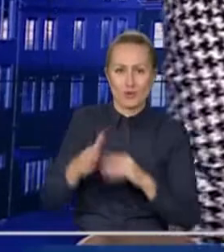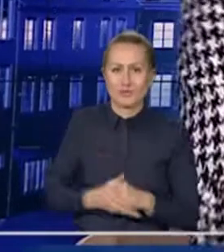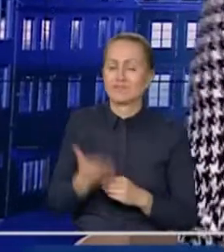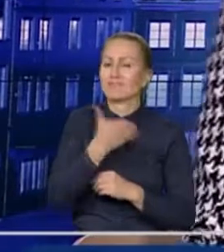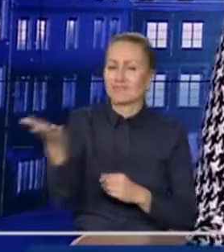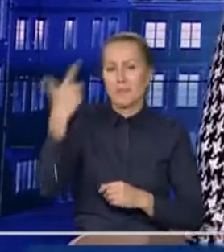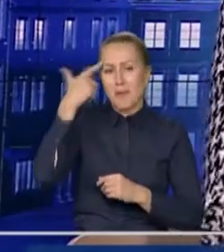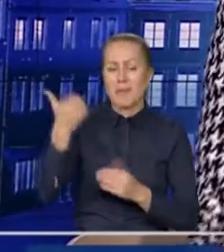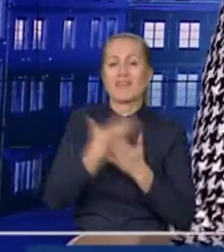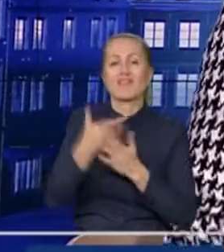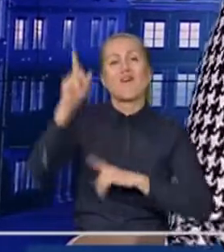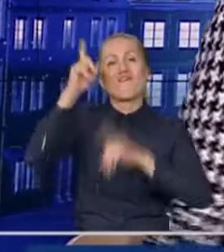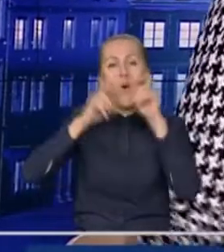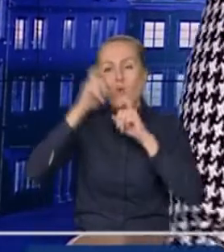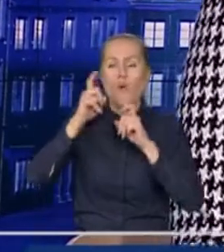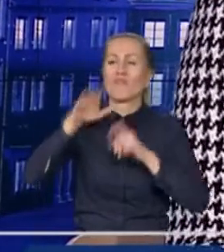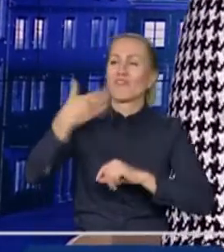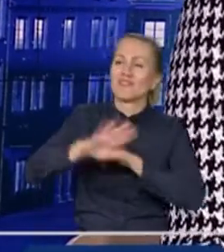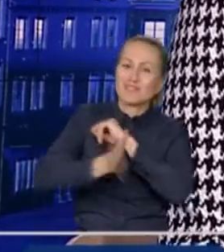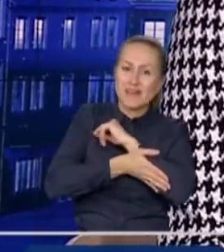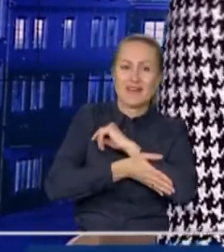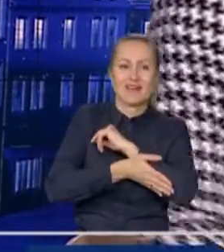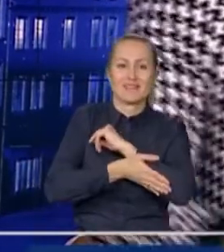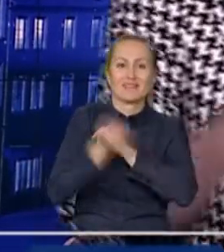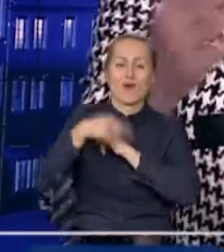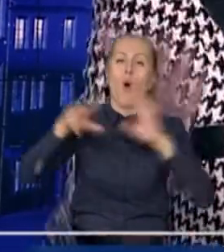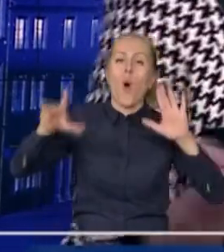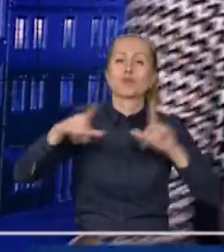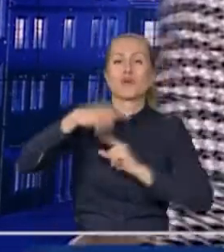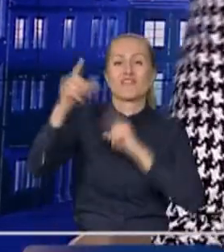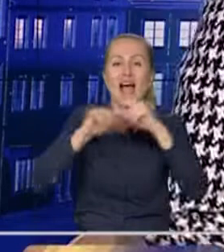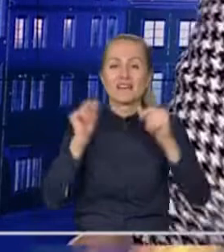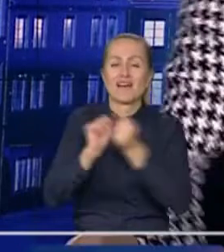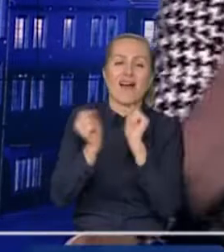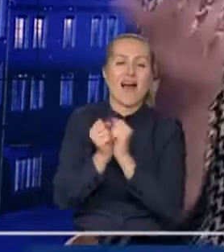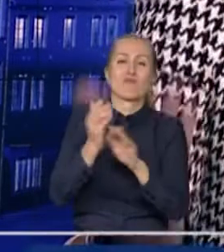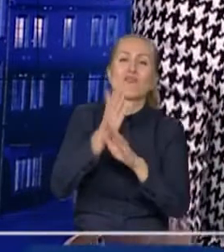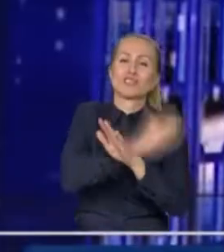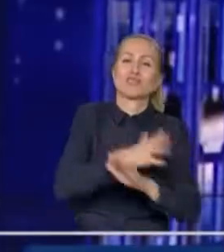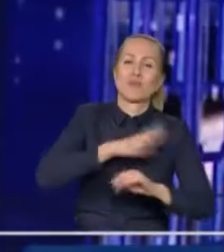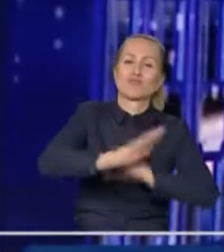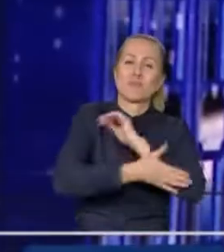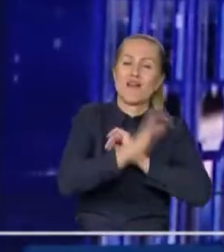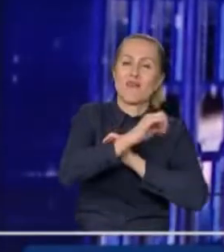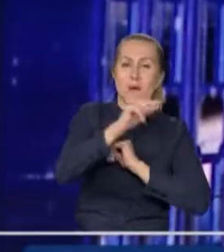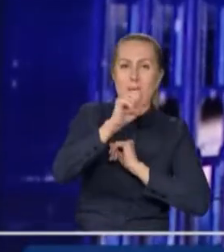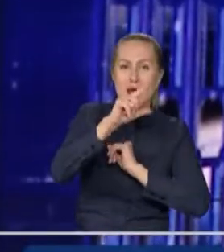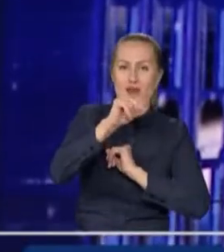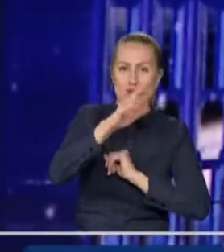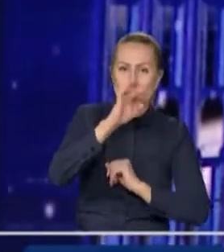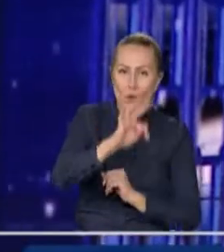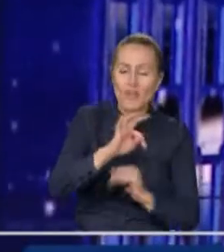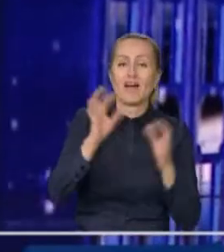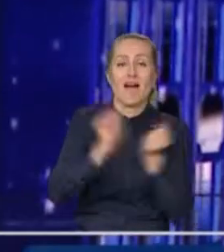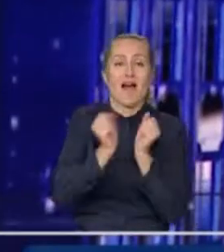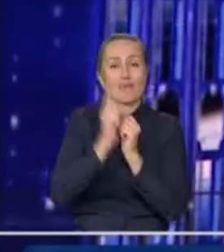państwo, więc fotografowanie się, wspieranie w jakiejś mierze ośmiu gwiazdek, czy wcześniej jeszcze Palikota, a dzisiaj, prawda,